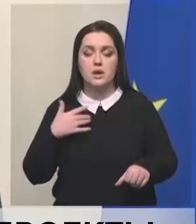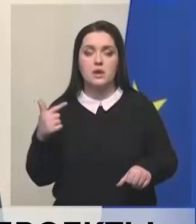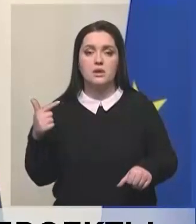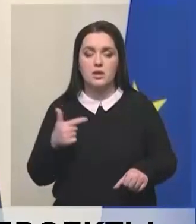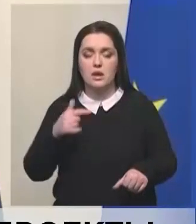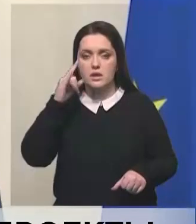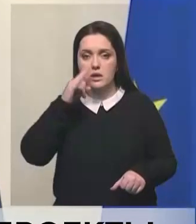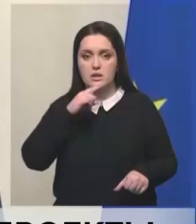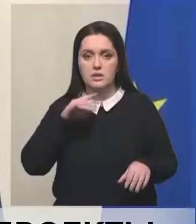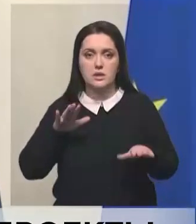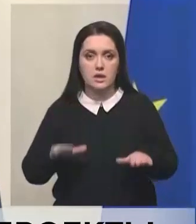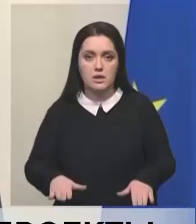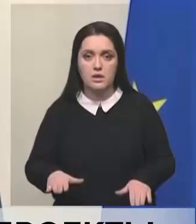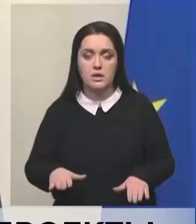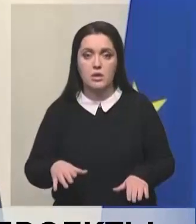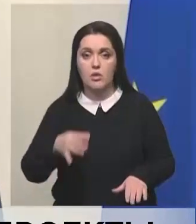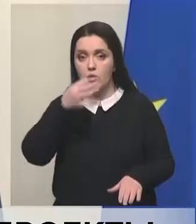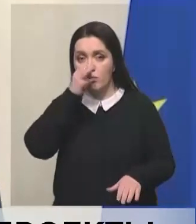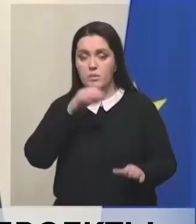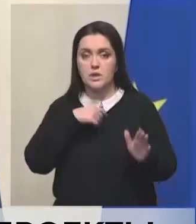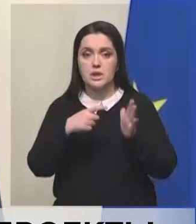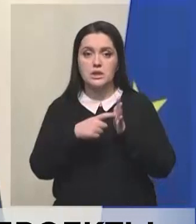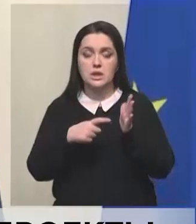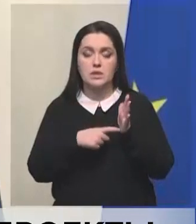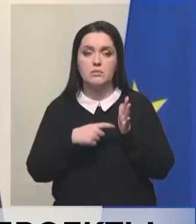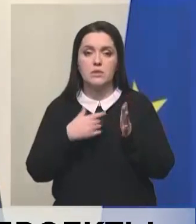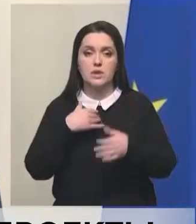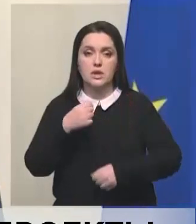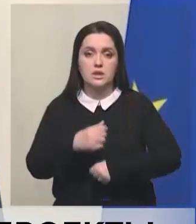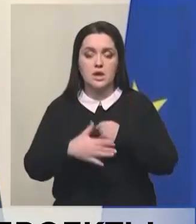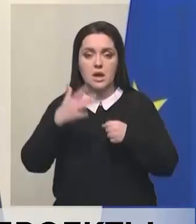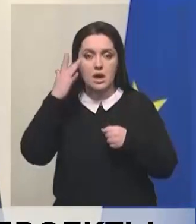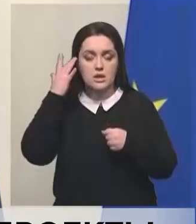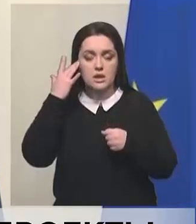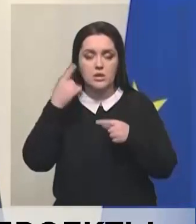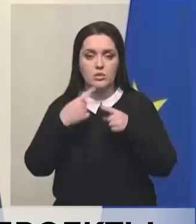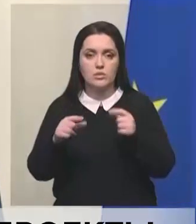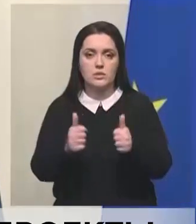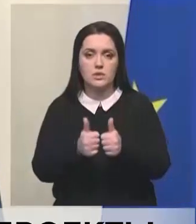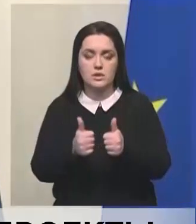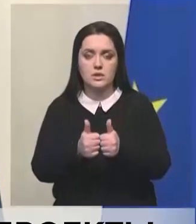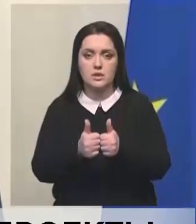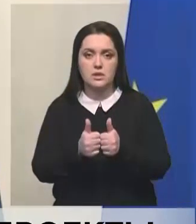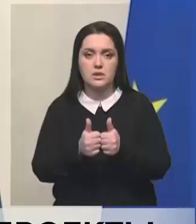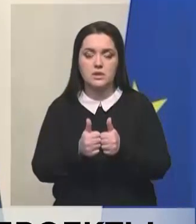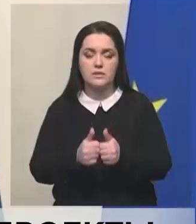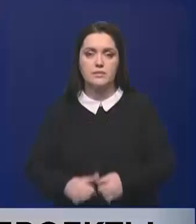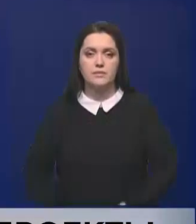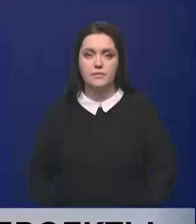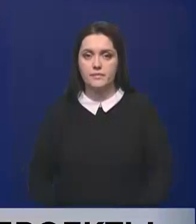в Казахстане. И, естественно, мы этим опытом делимся с нашими центральноазиатскими и другими соседями в